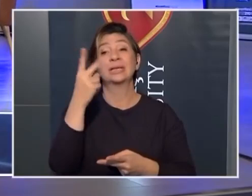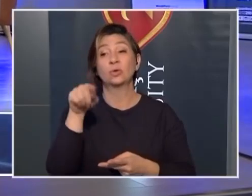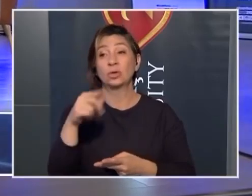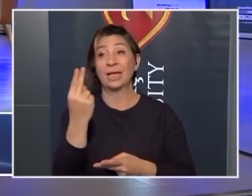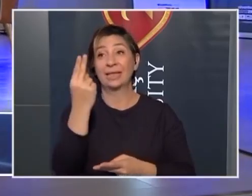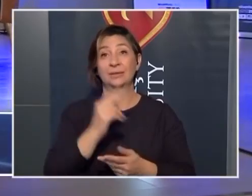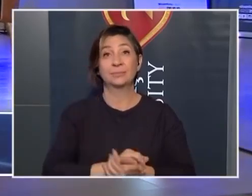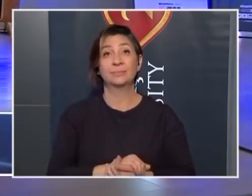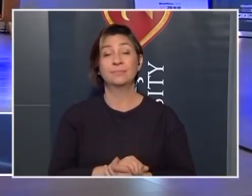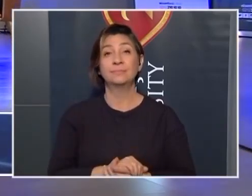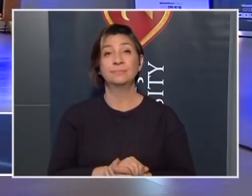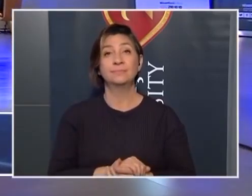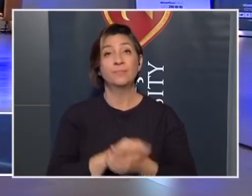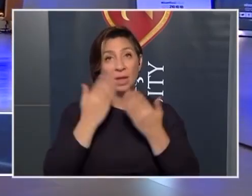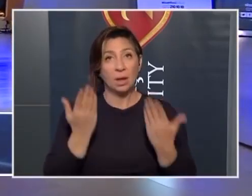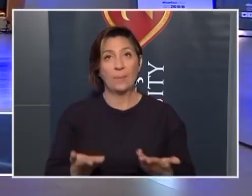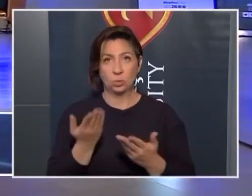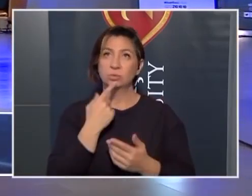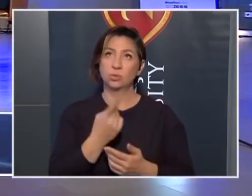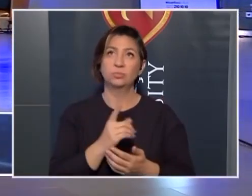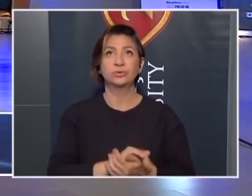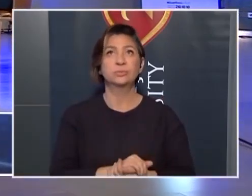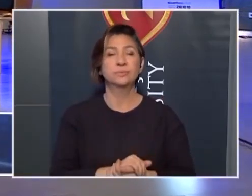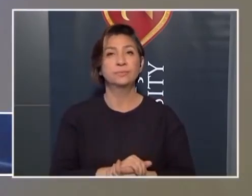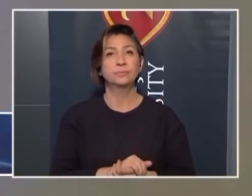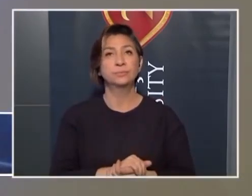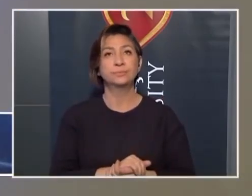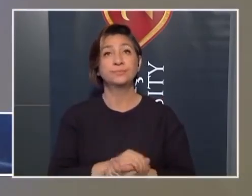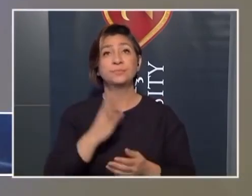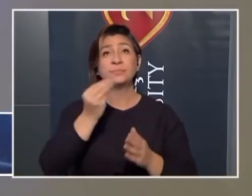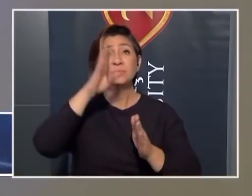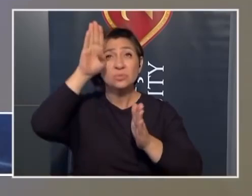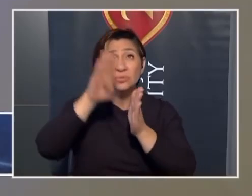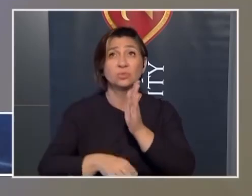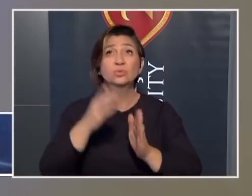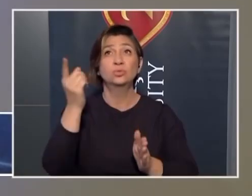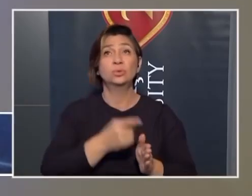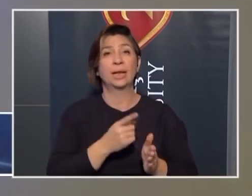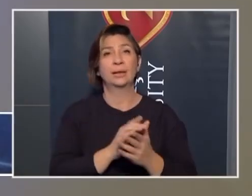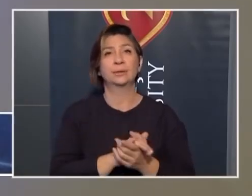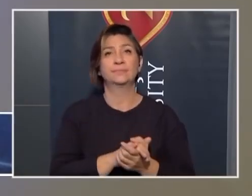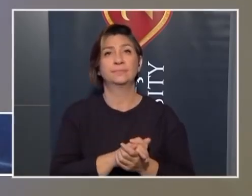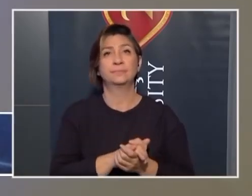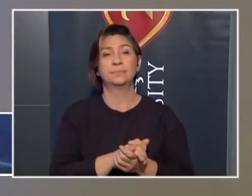%92.7 kabul görmüş. En düşük yüzdeyle